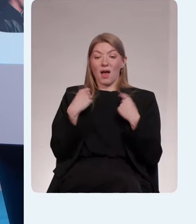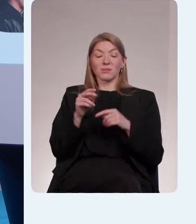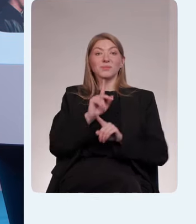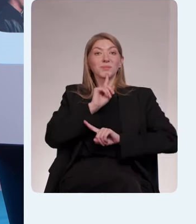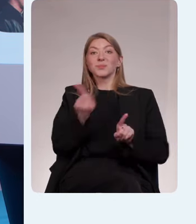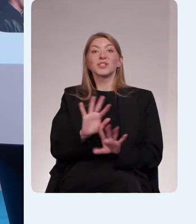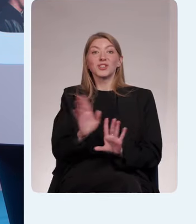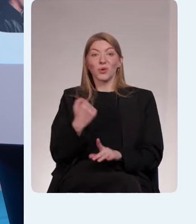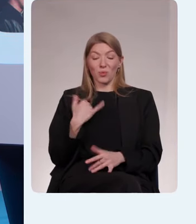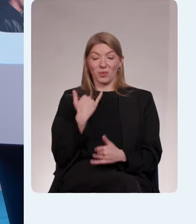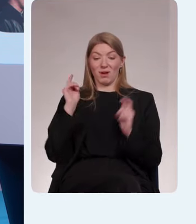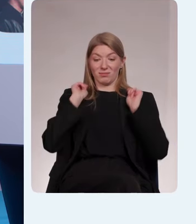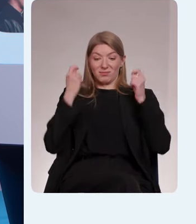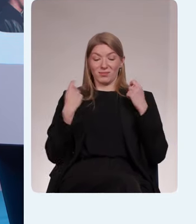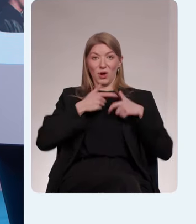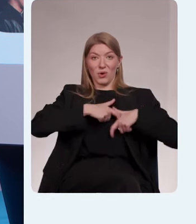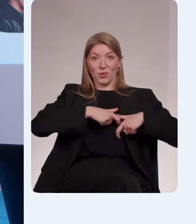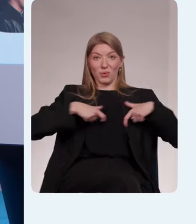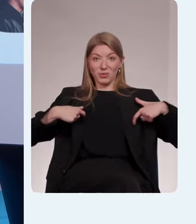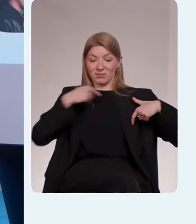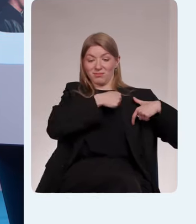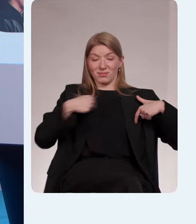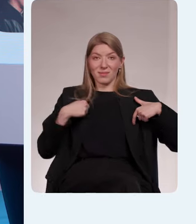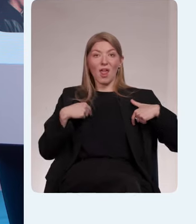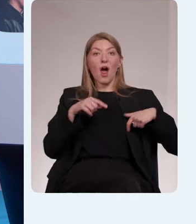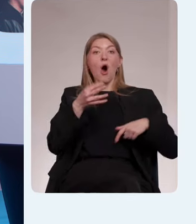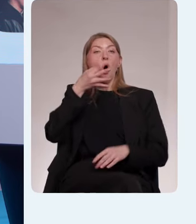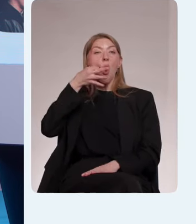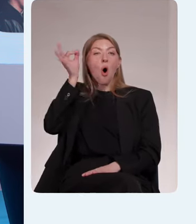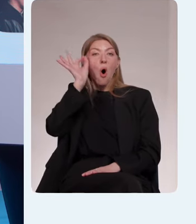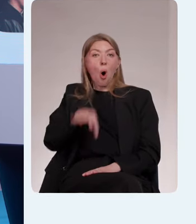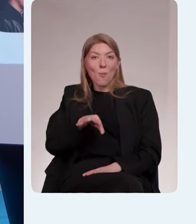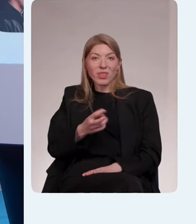большой на груди «Опытный комик».